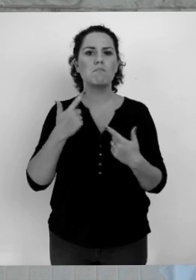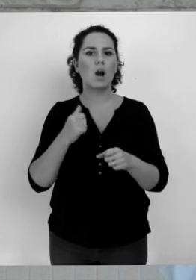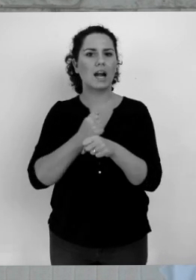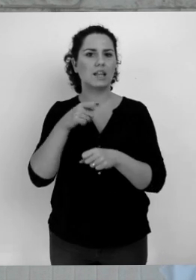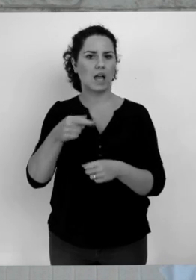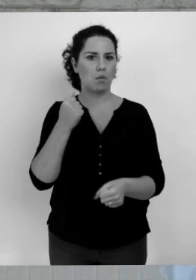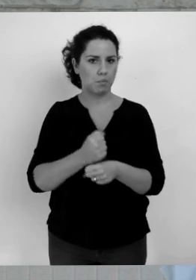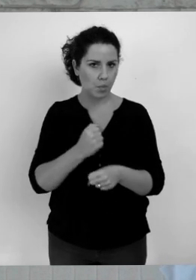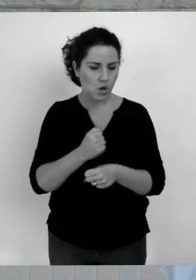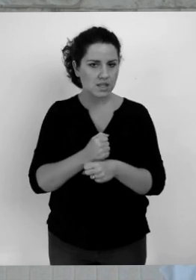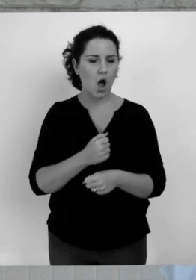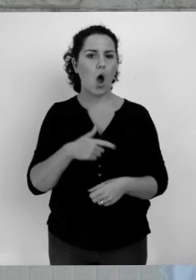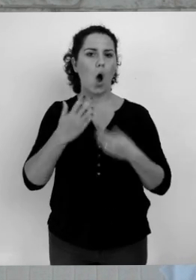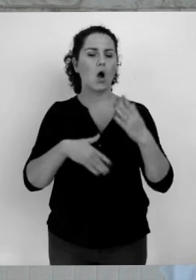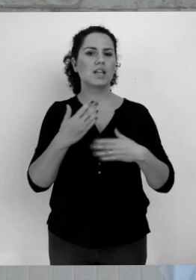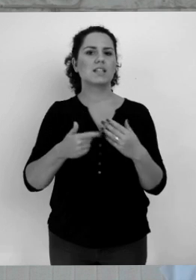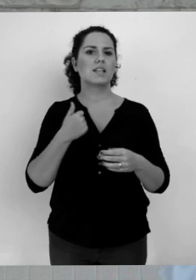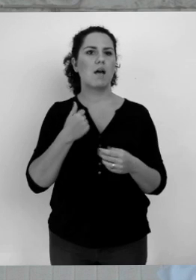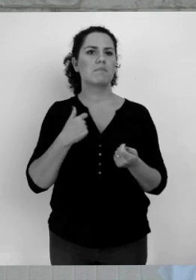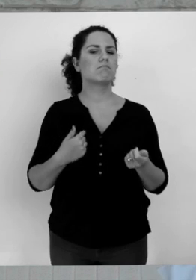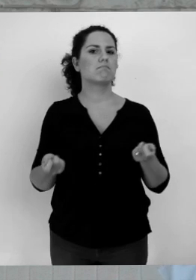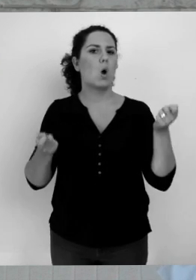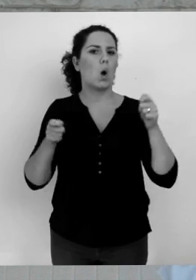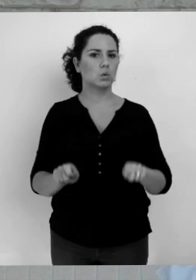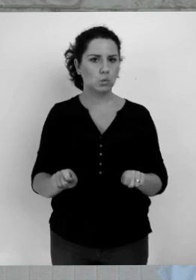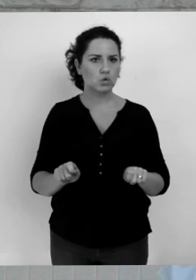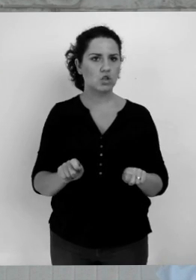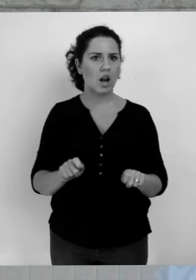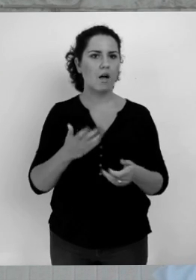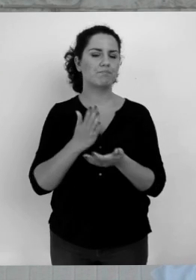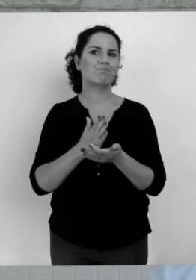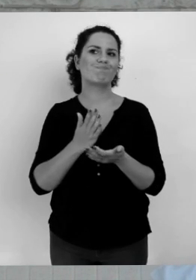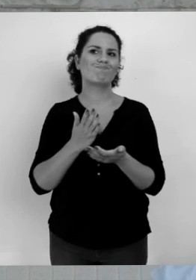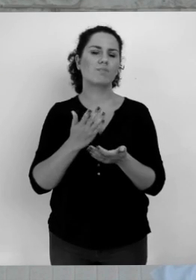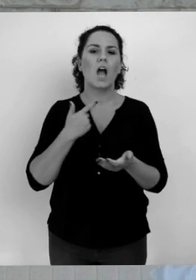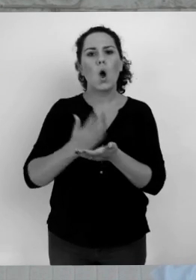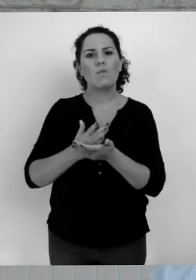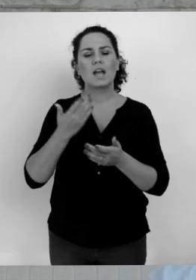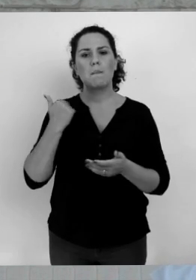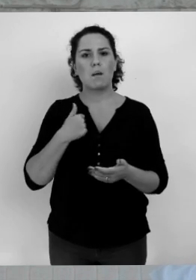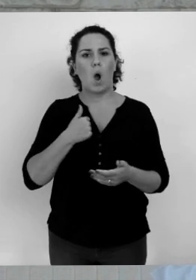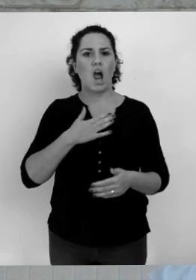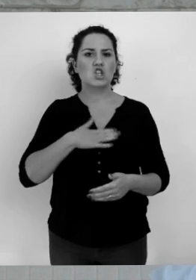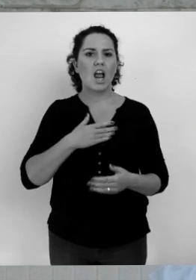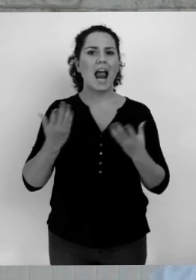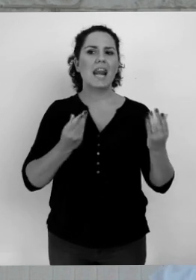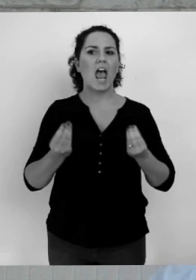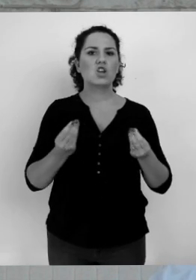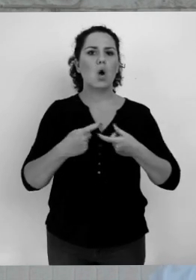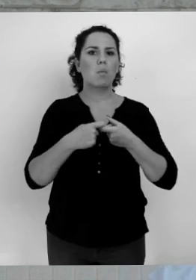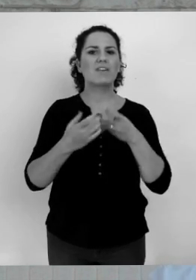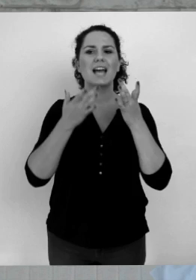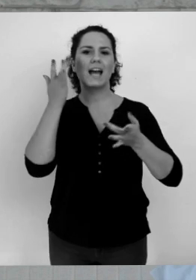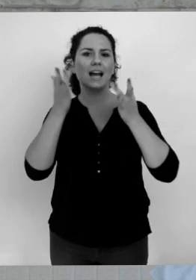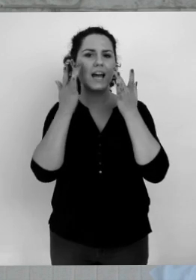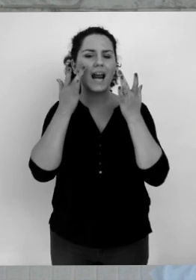taj posao. I onda sam se odrušila. Uvijek je bila moja želja nešto povezano sa